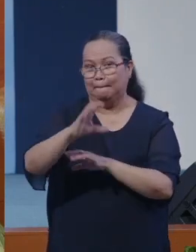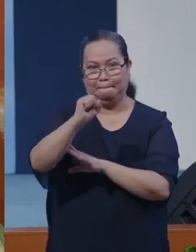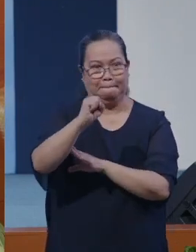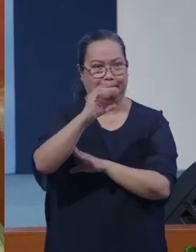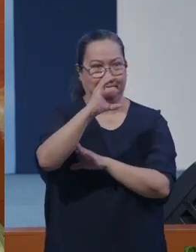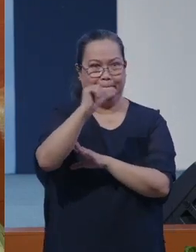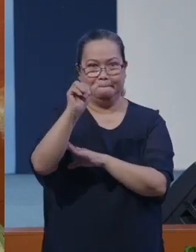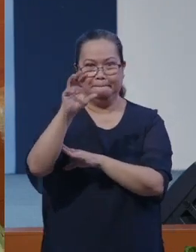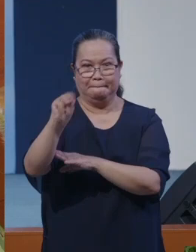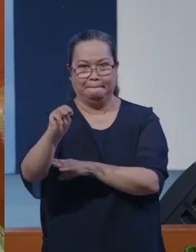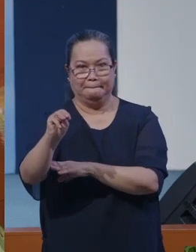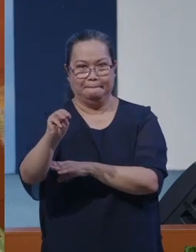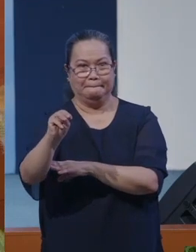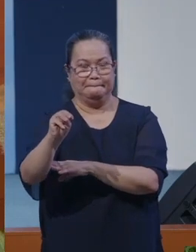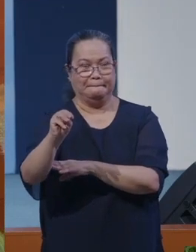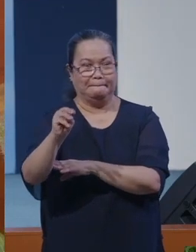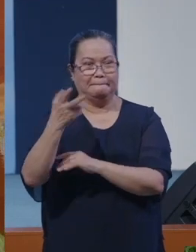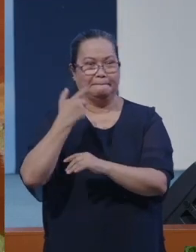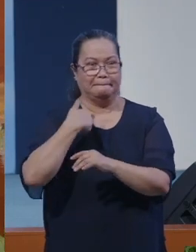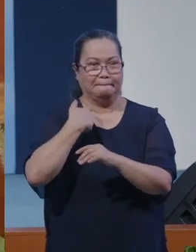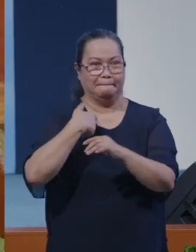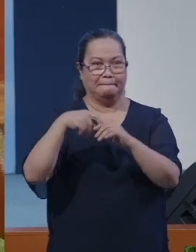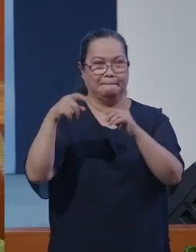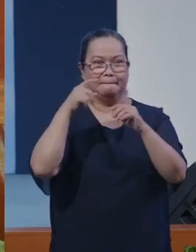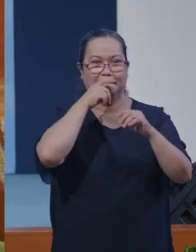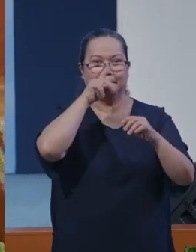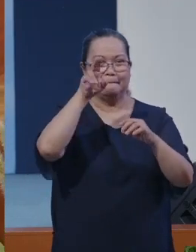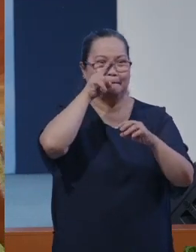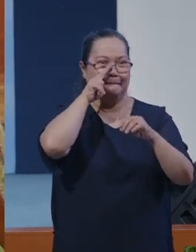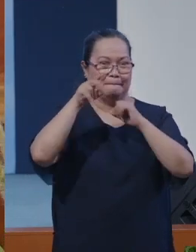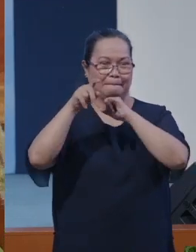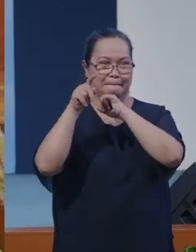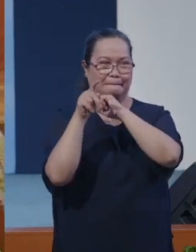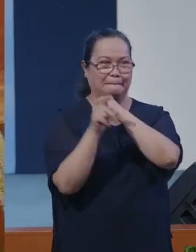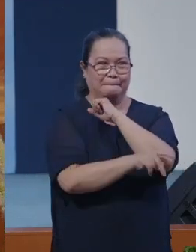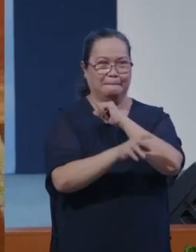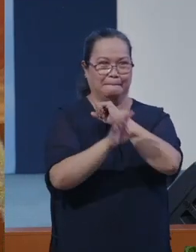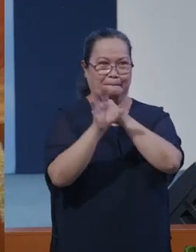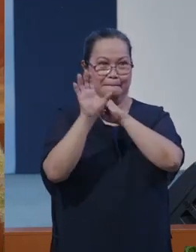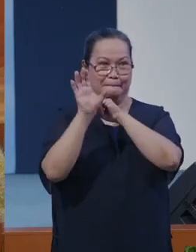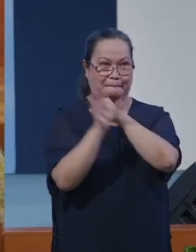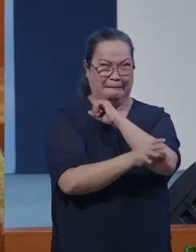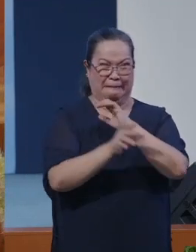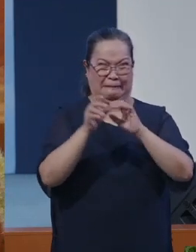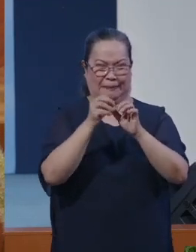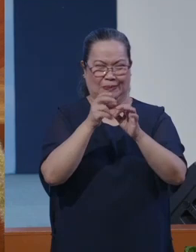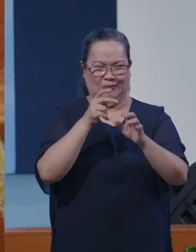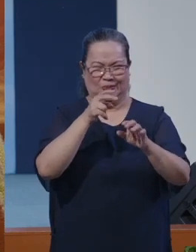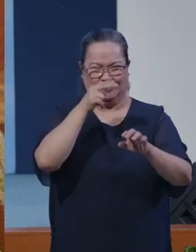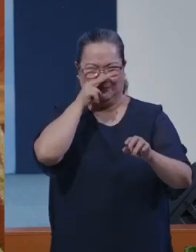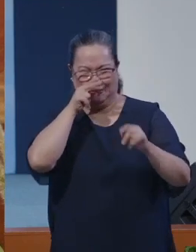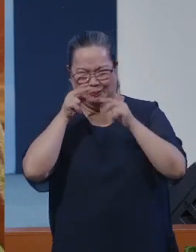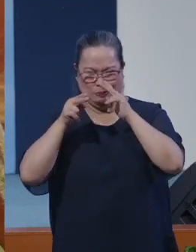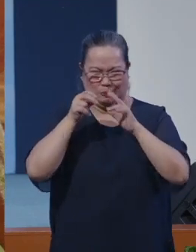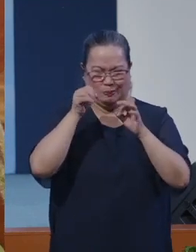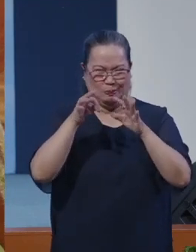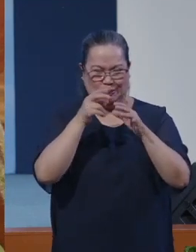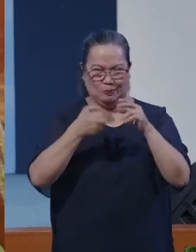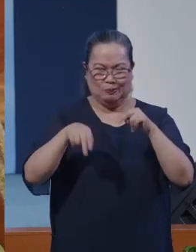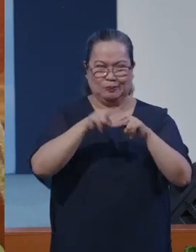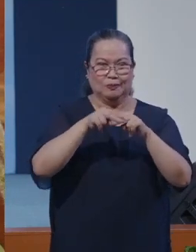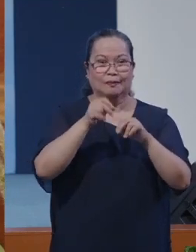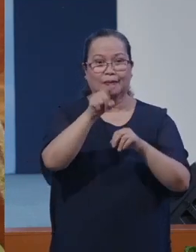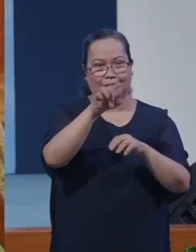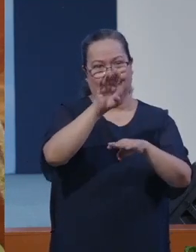kaya, criminal activity. Gusto niyong kumita ng talagang taksan-taksa. Magnegosyo